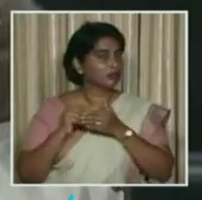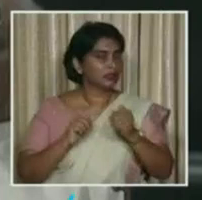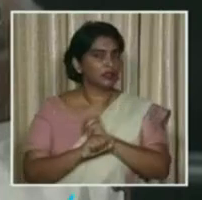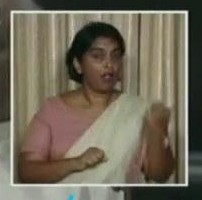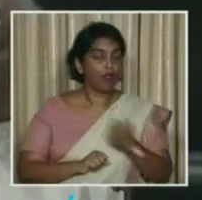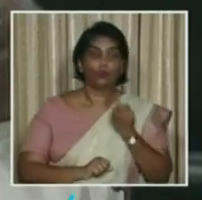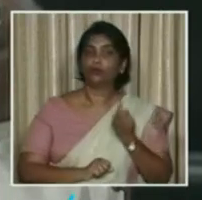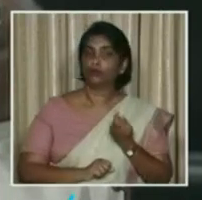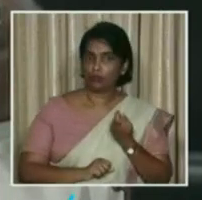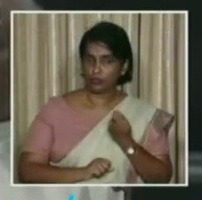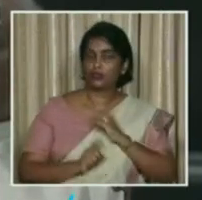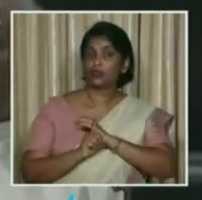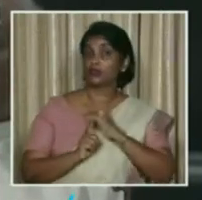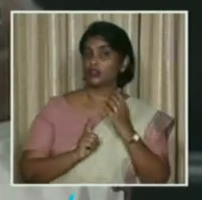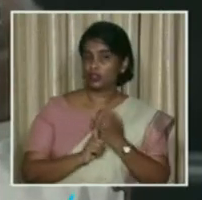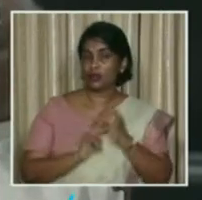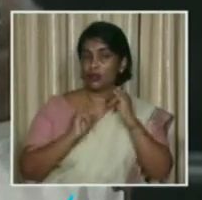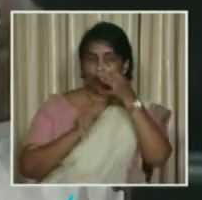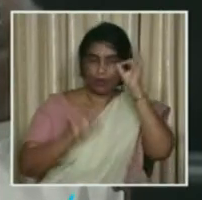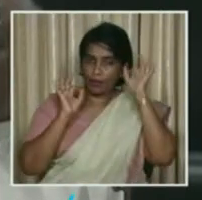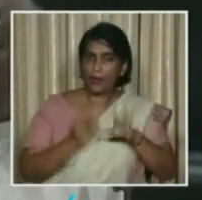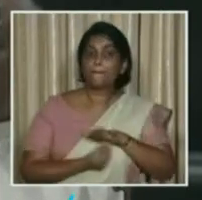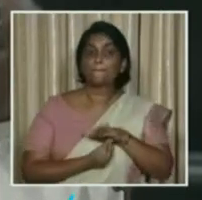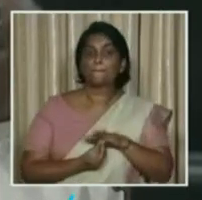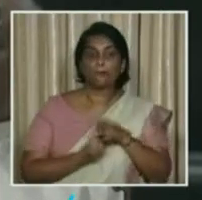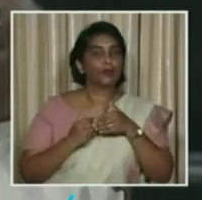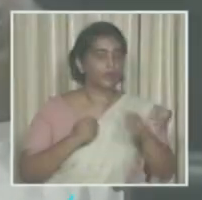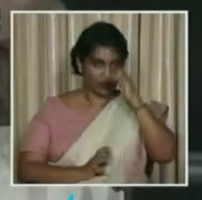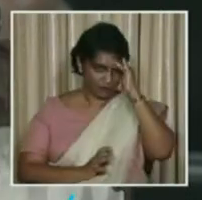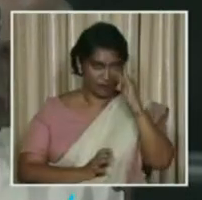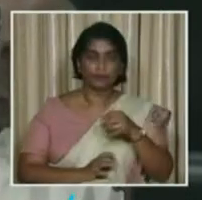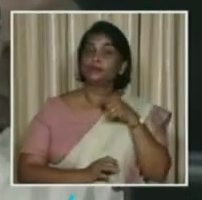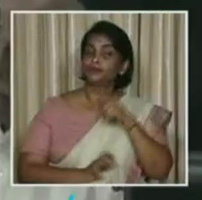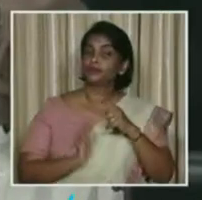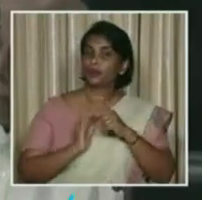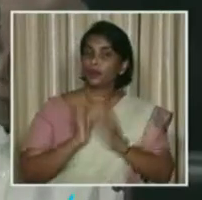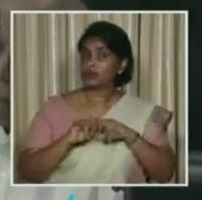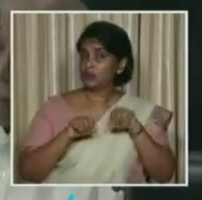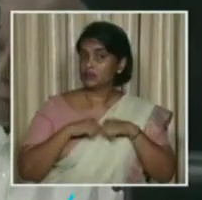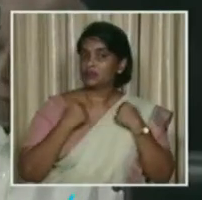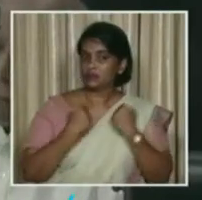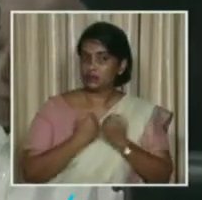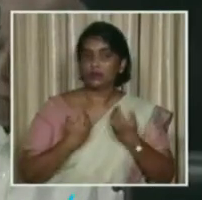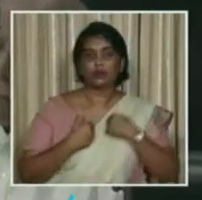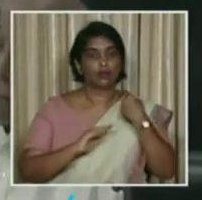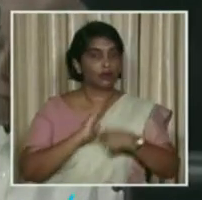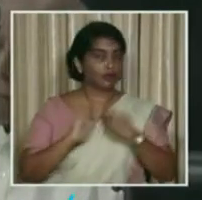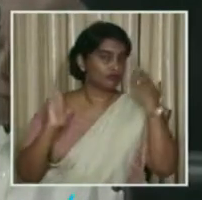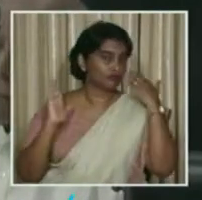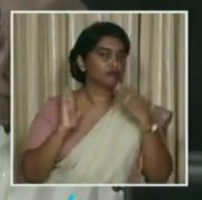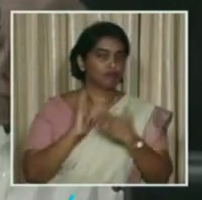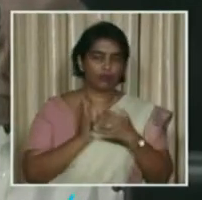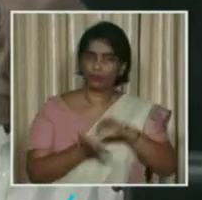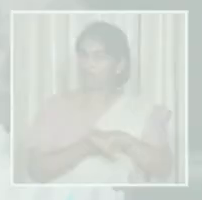නව මූල්‍ය සංස්කෘතියක් හා දූෂණයෙන් තොර පරිසරයක් මේ මගින් නිර්මාණය වෙනවා IMF සංවිධානයේ අපේ රට පිළිබඳව